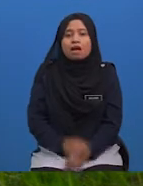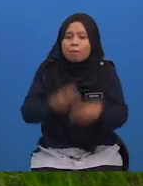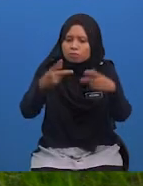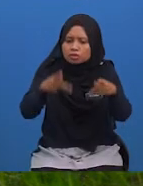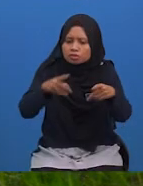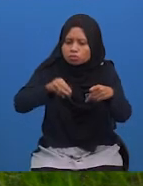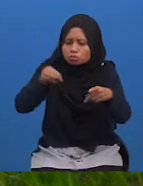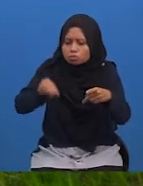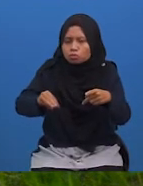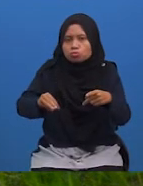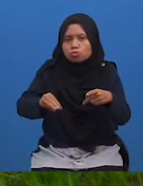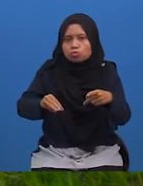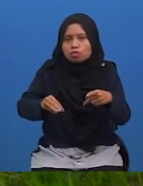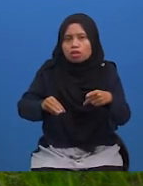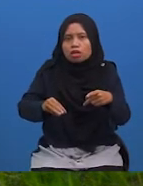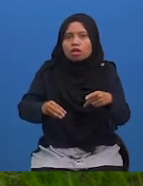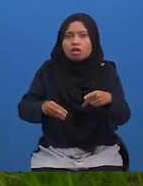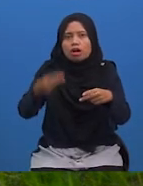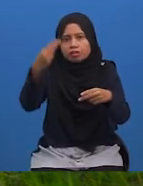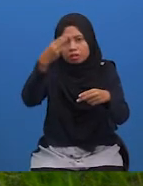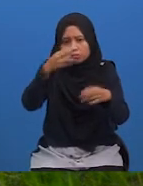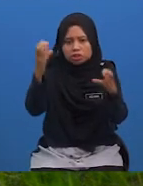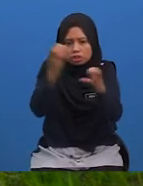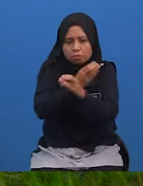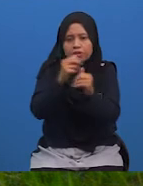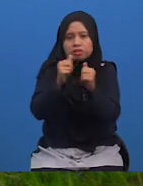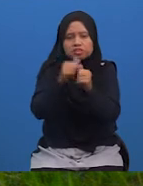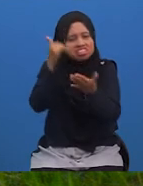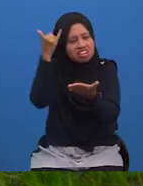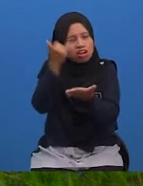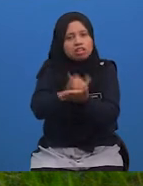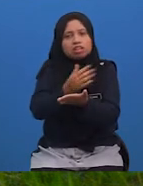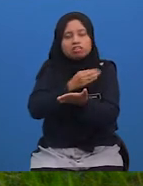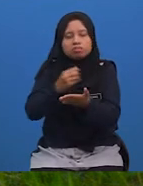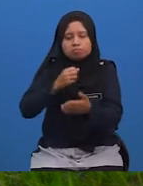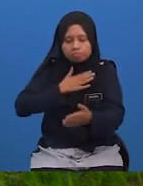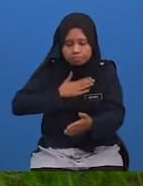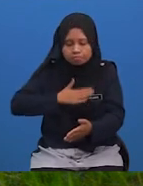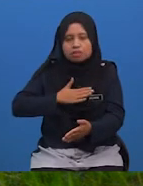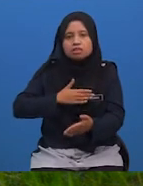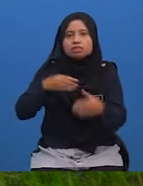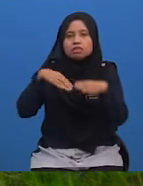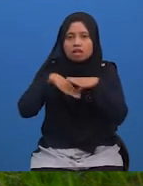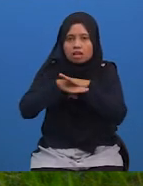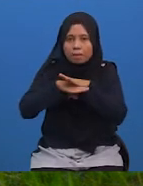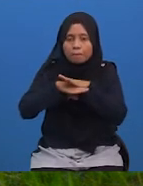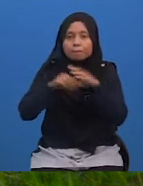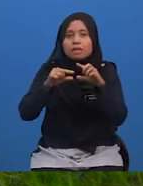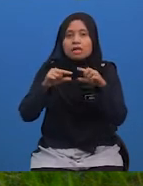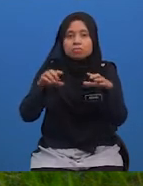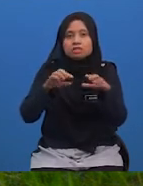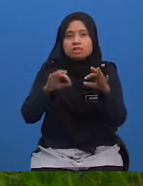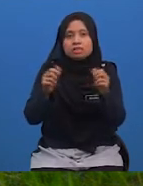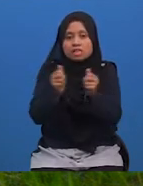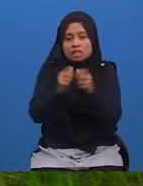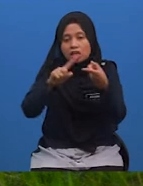Pernah tak murid-murid menghadapi cabaran dengan yakin dan tabah dalam pergaulan seharian?